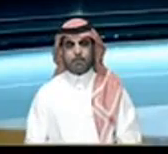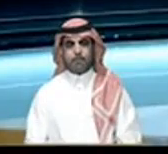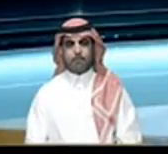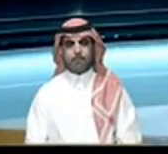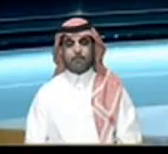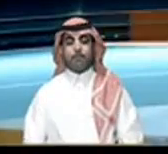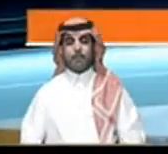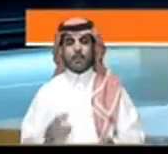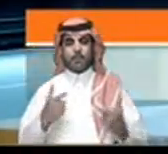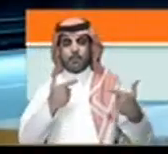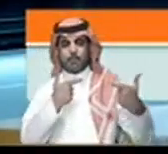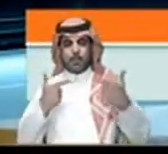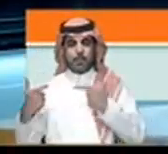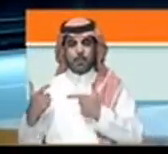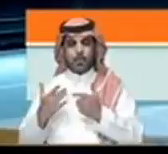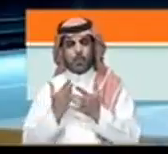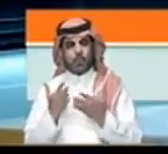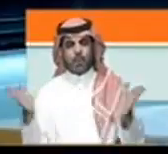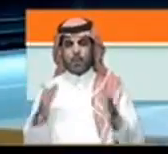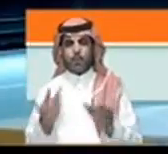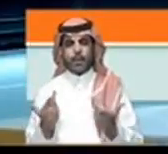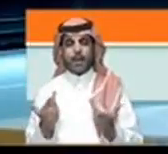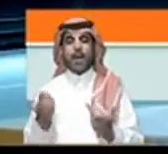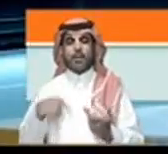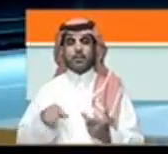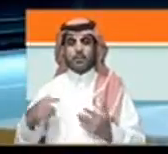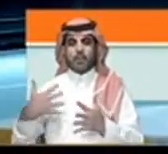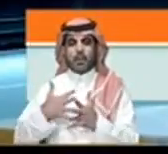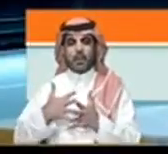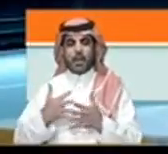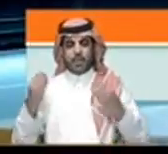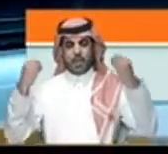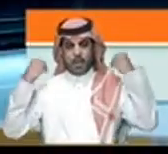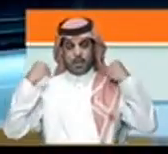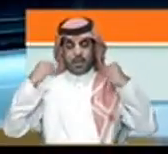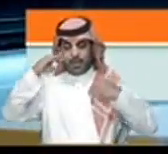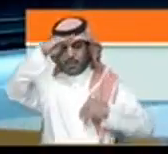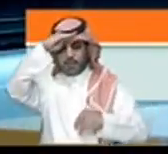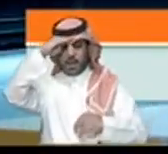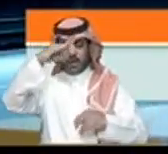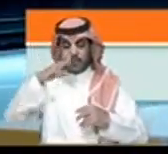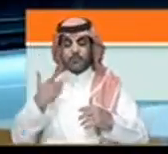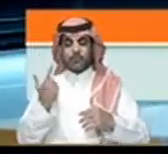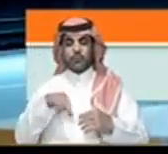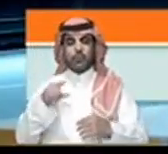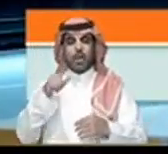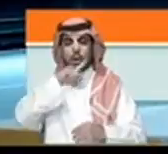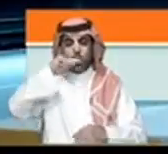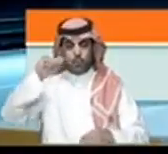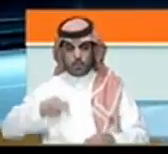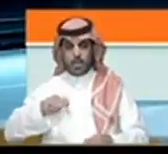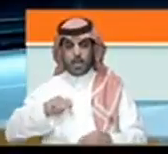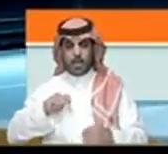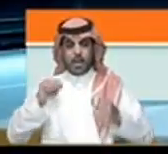مناورات واسعه النطاق شملت قوات المشاه والقوات البحريه والجويه اختتم الجيش الروسي عرضا عسكريا